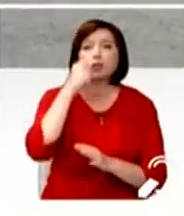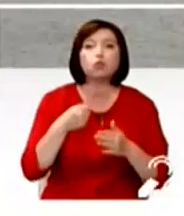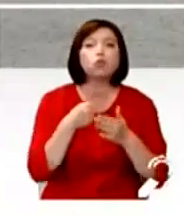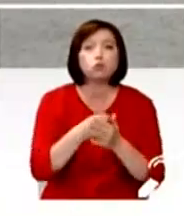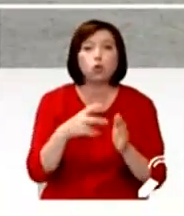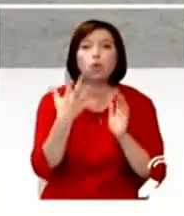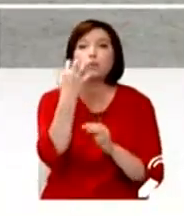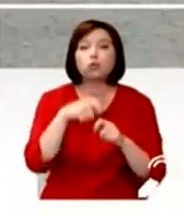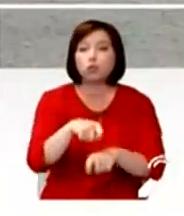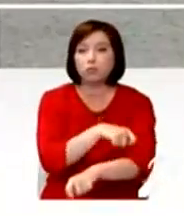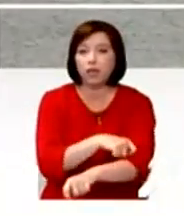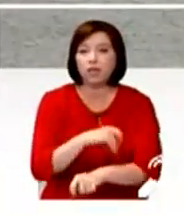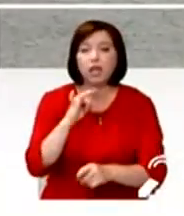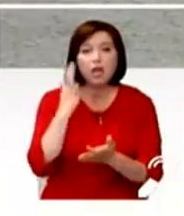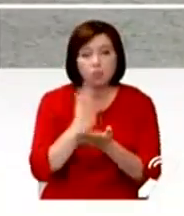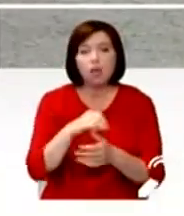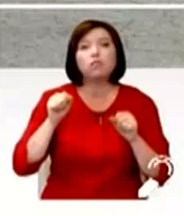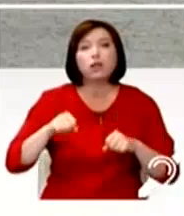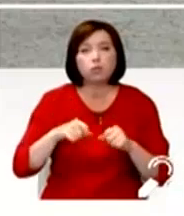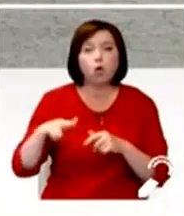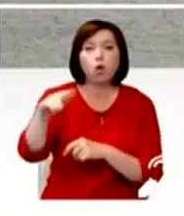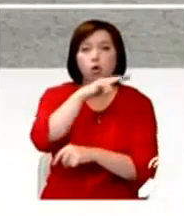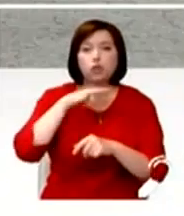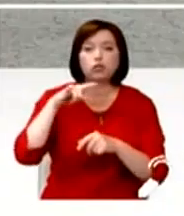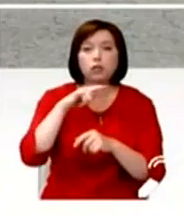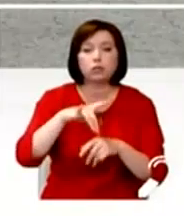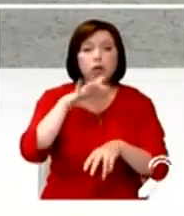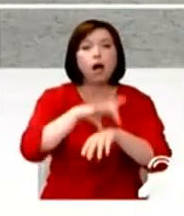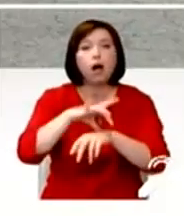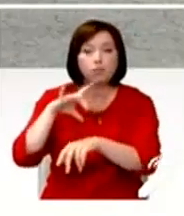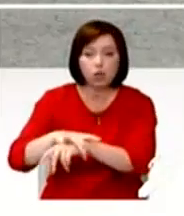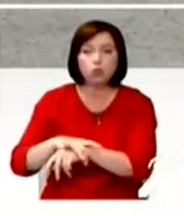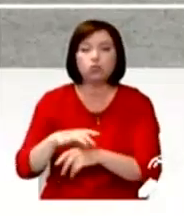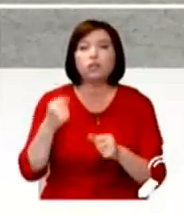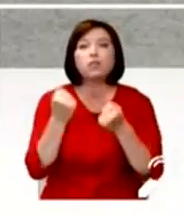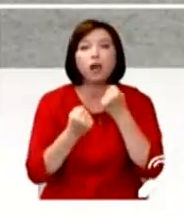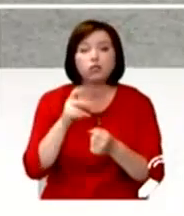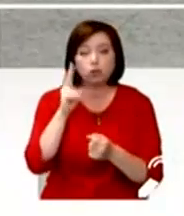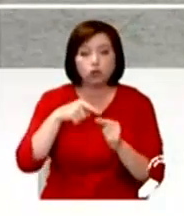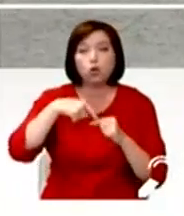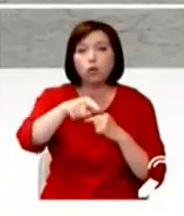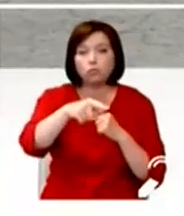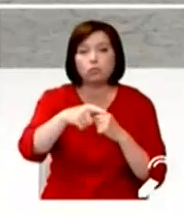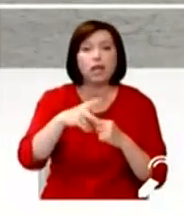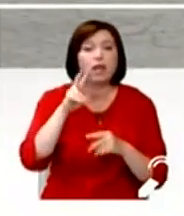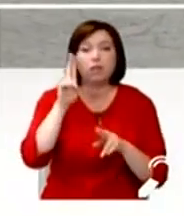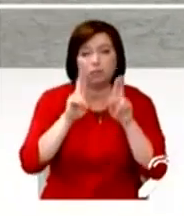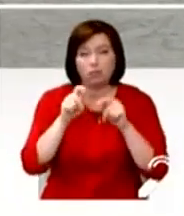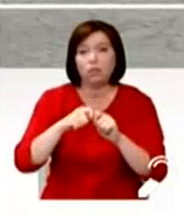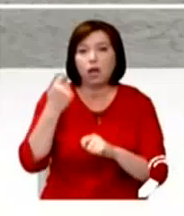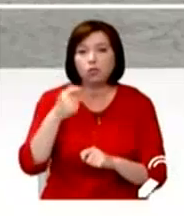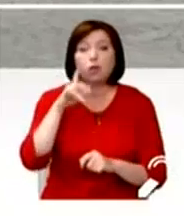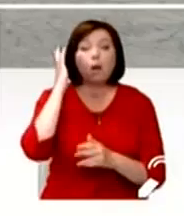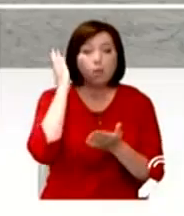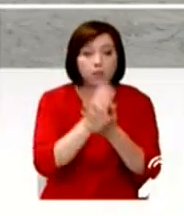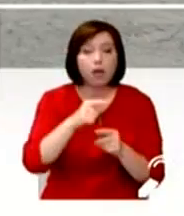la 500 de metri și are capacitatea de a depista automobilele care se deplasează neregulamentar